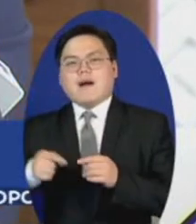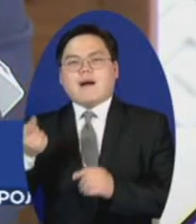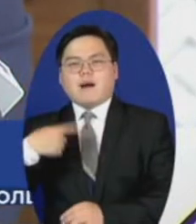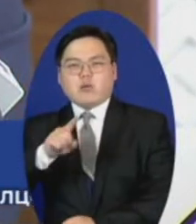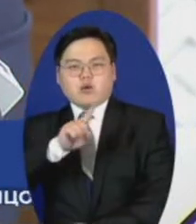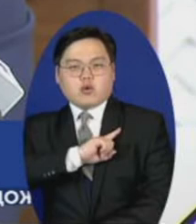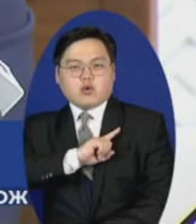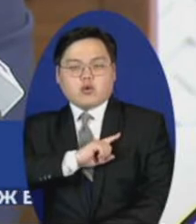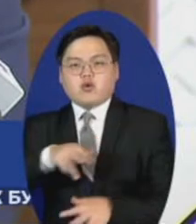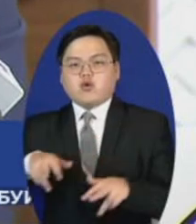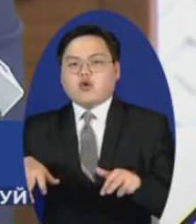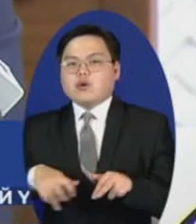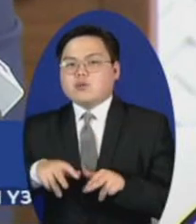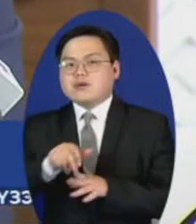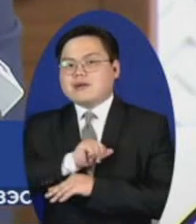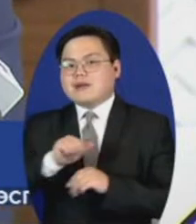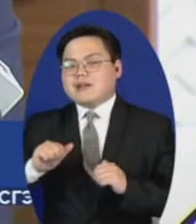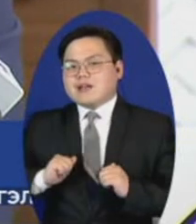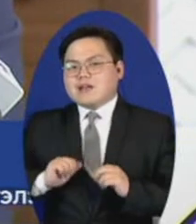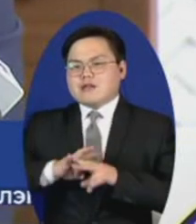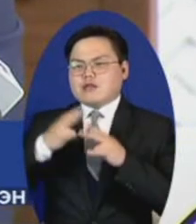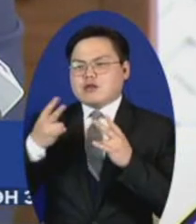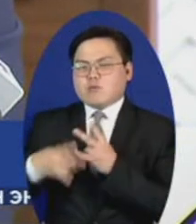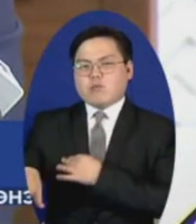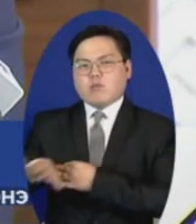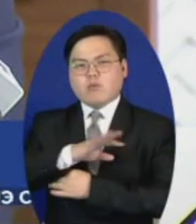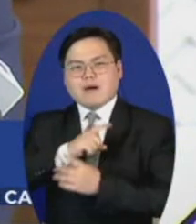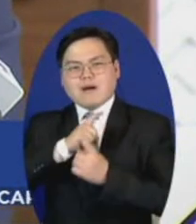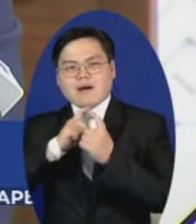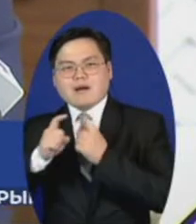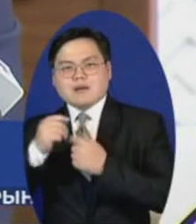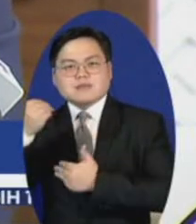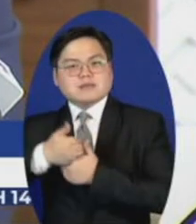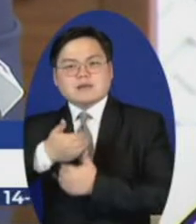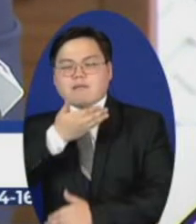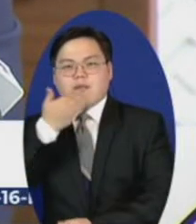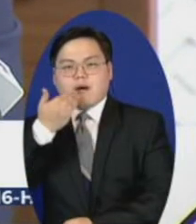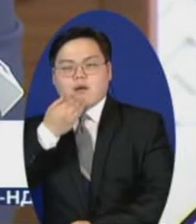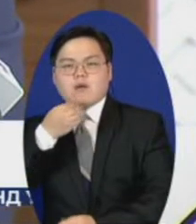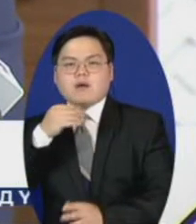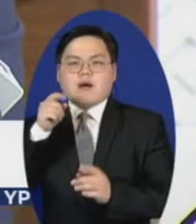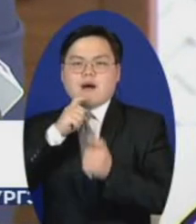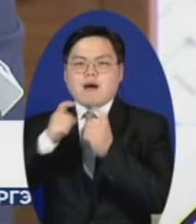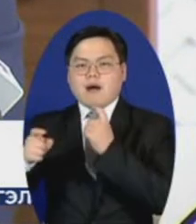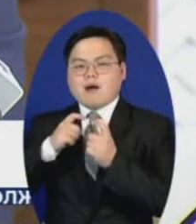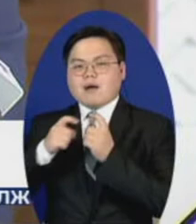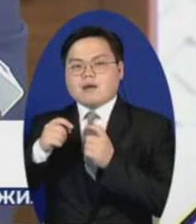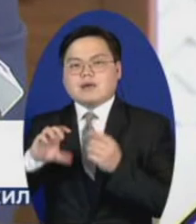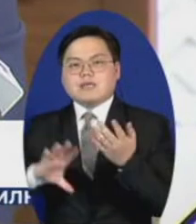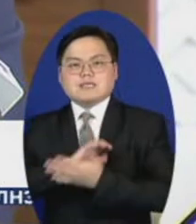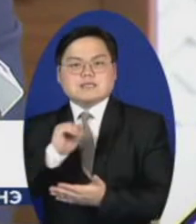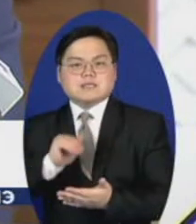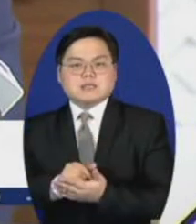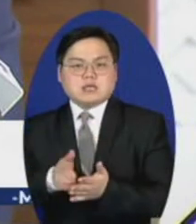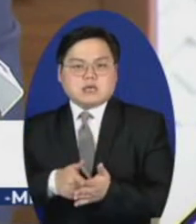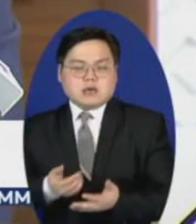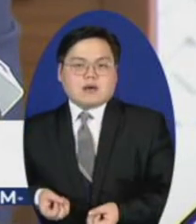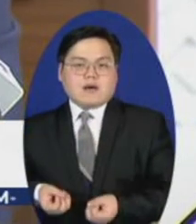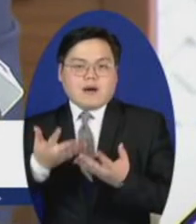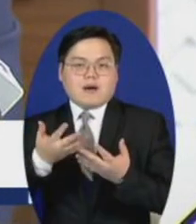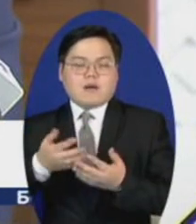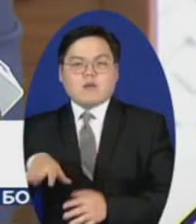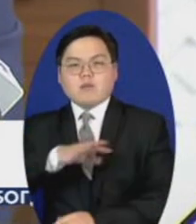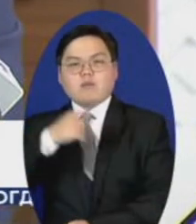хөгжлийн бэрхшээлтэй иргэн нийгмийн бүхэл төвчний харилцаанд цаадгүй нэвтрдэг байхын стандарт шаардлагыг бий болгох ёстой гэж ингэж үзэж